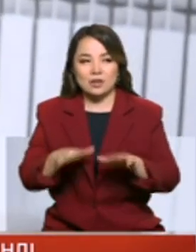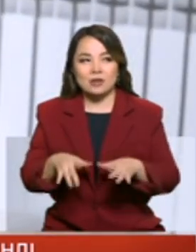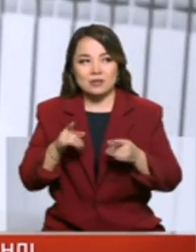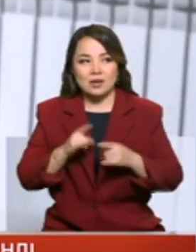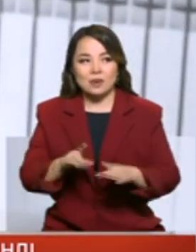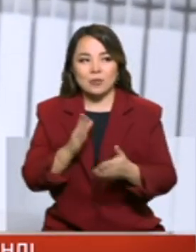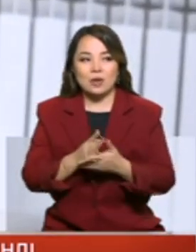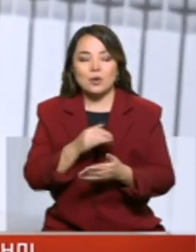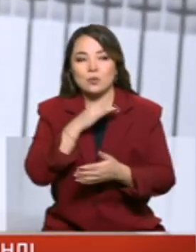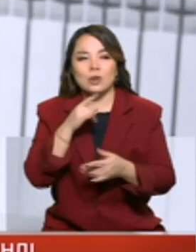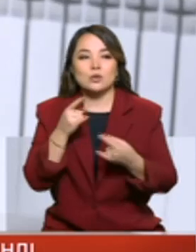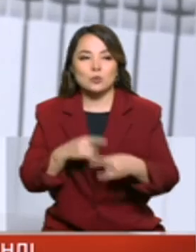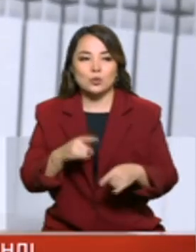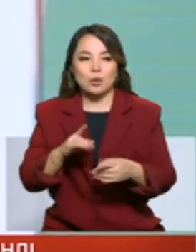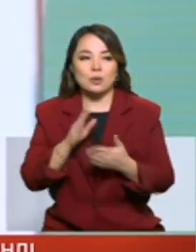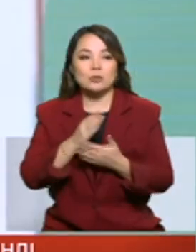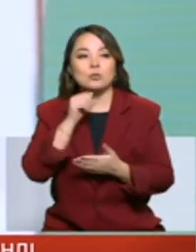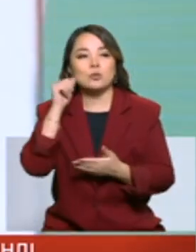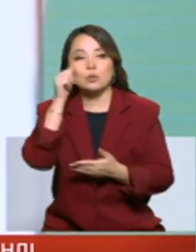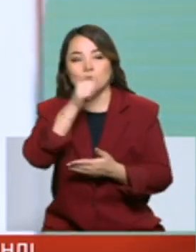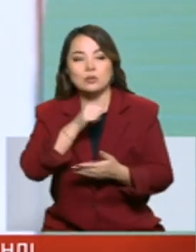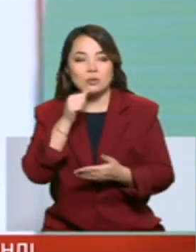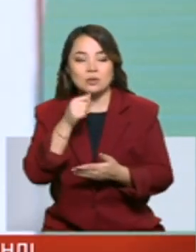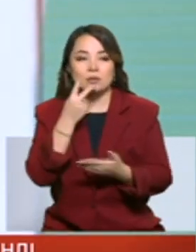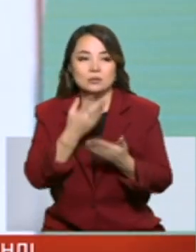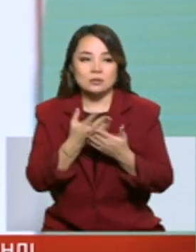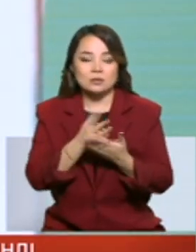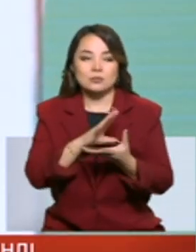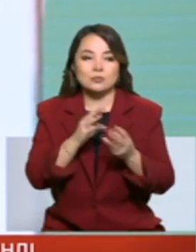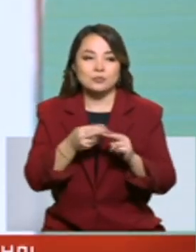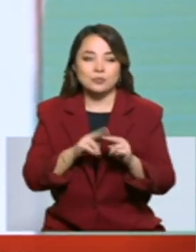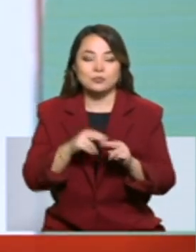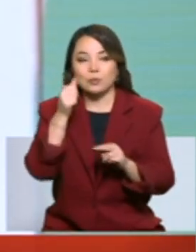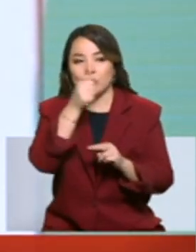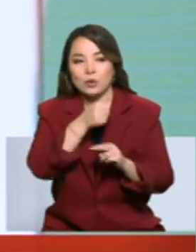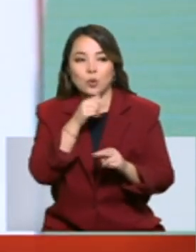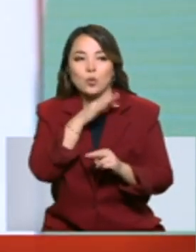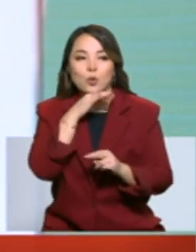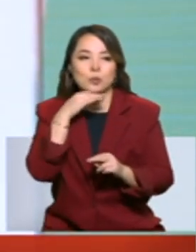келді. Бізде көп туу болып отыр. Былтырғы, алдыңғы жылдарға қарағанда биыл көп.